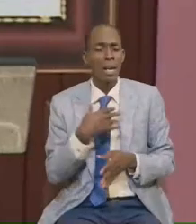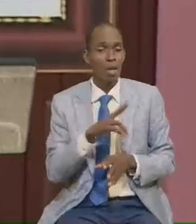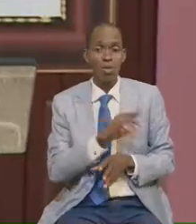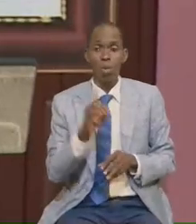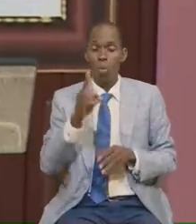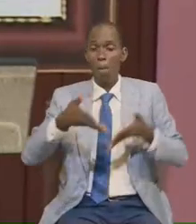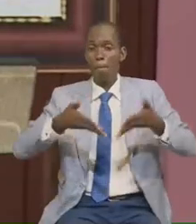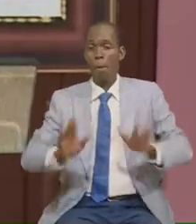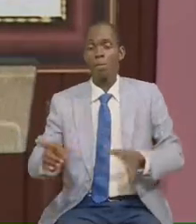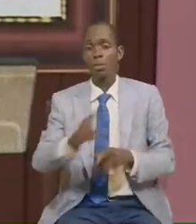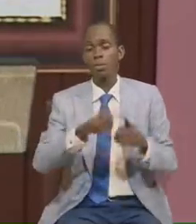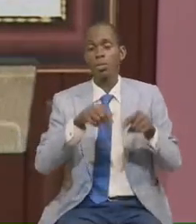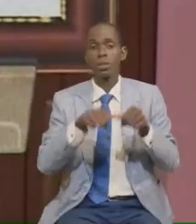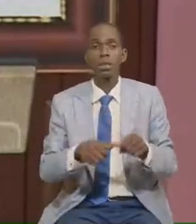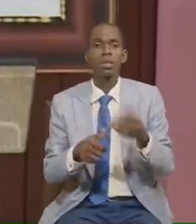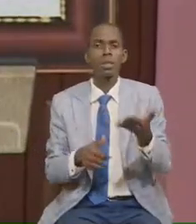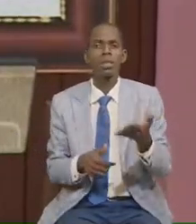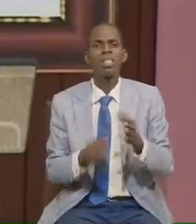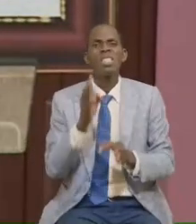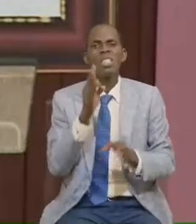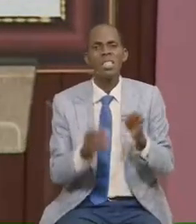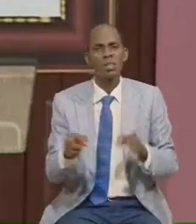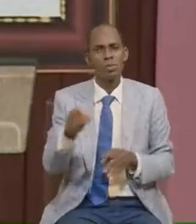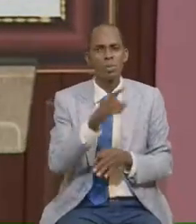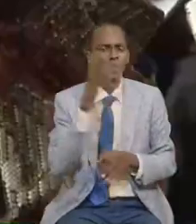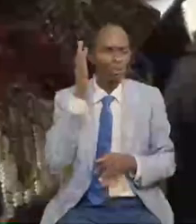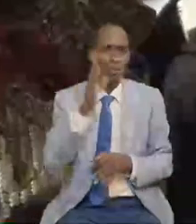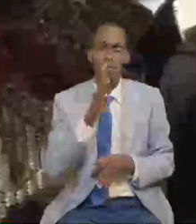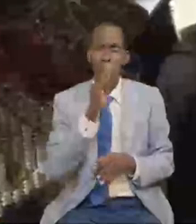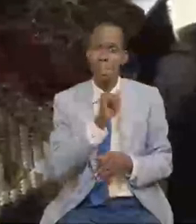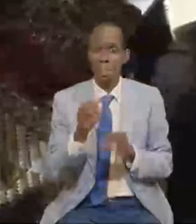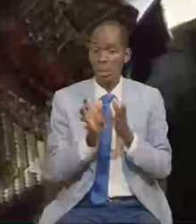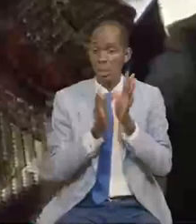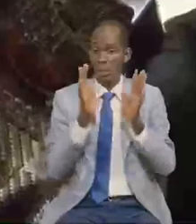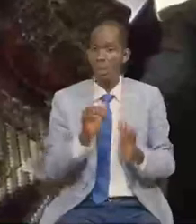ne l'aimait là-bas si tu veux être un chrétien pas un rétrograde